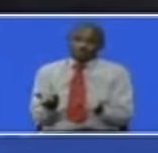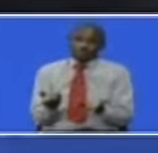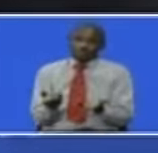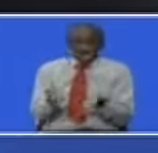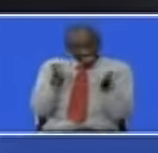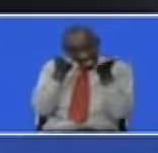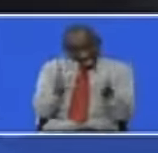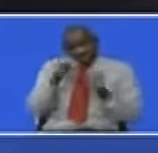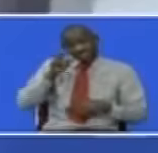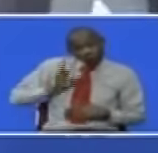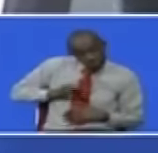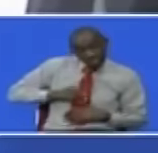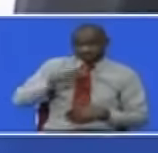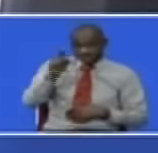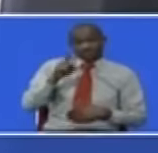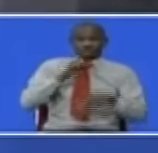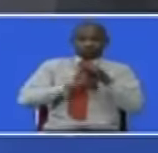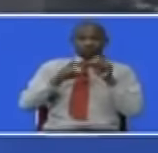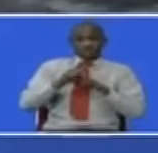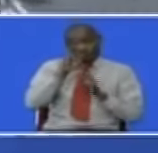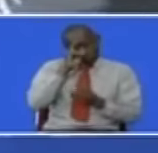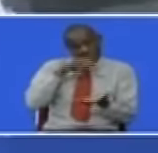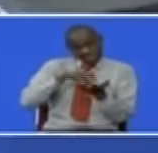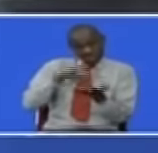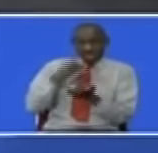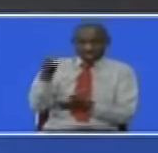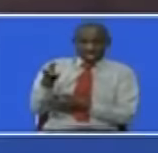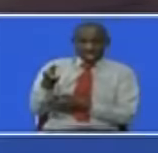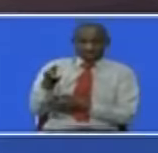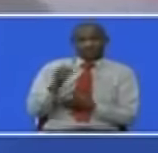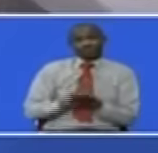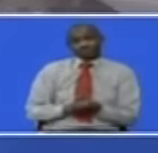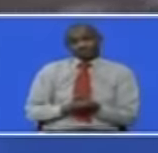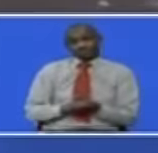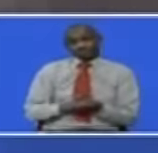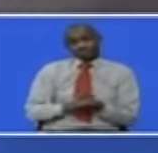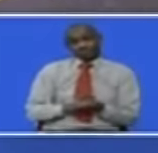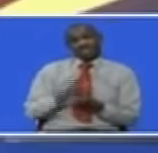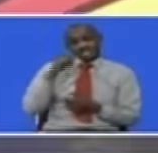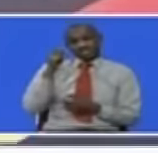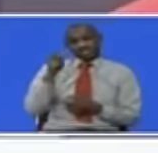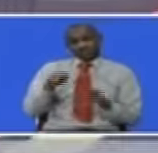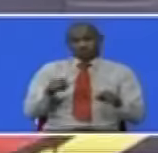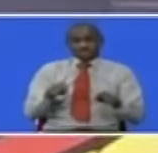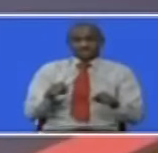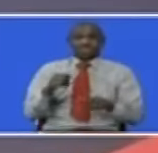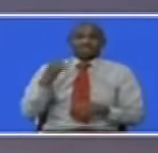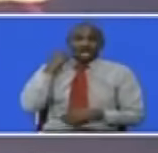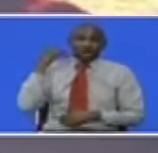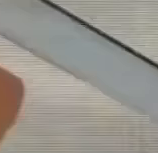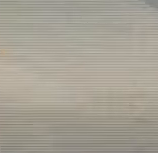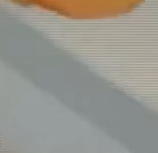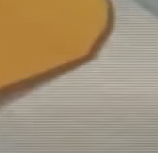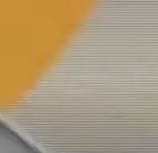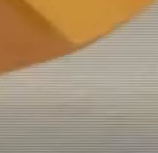Kwa sasa mwanamke huyo anazuiliwa katika kituo cha polisi cha Mwariki. Kamche Menza, KTN Leo, Nakuru.